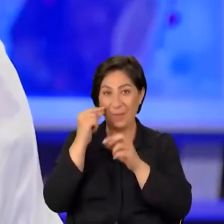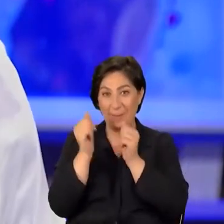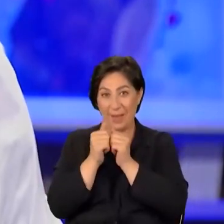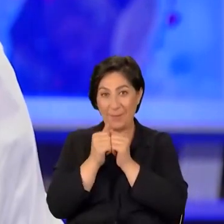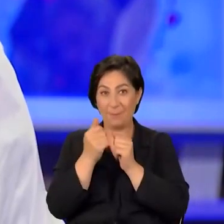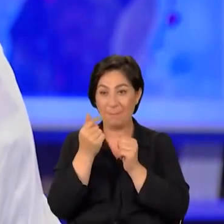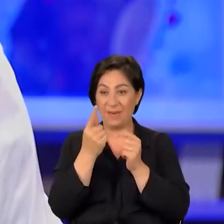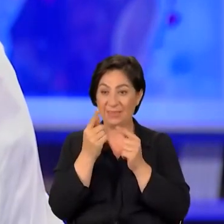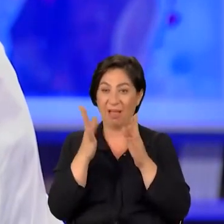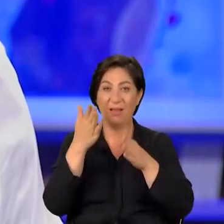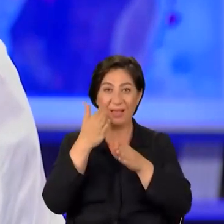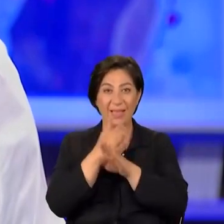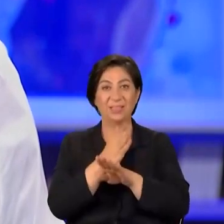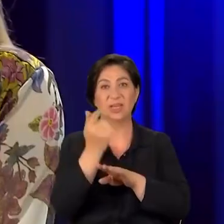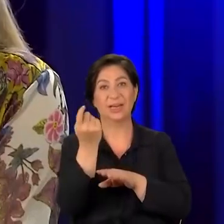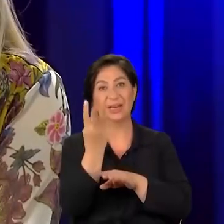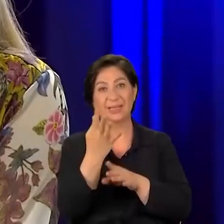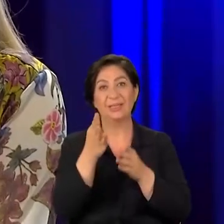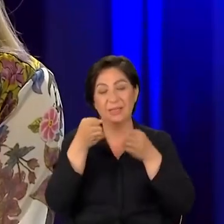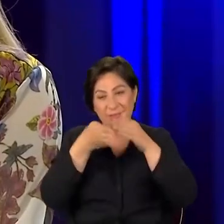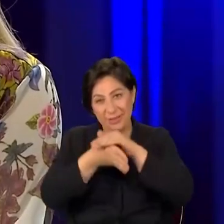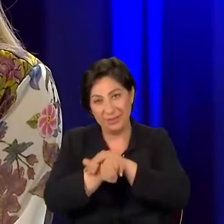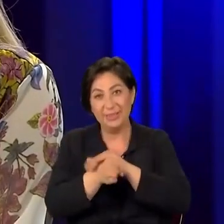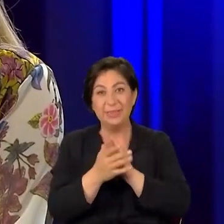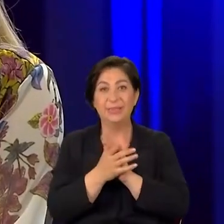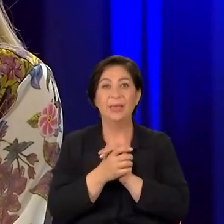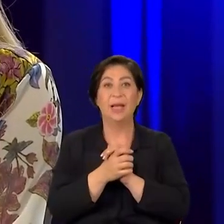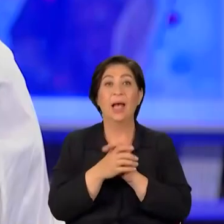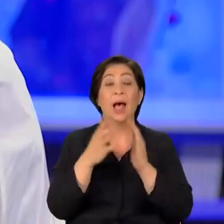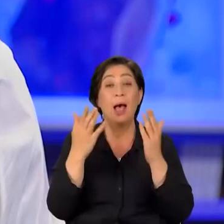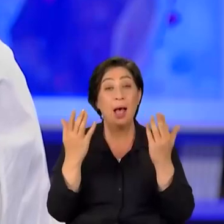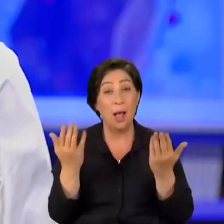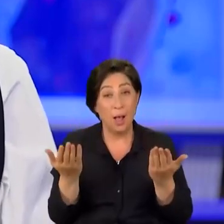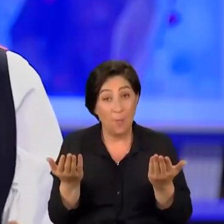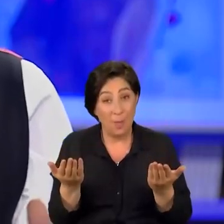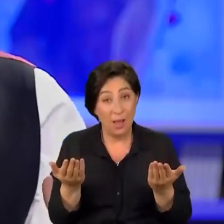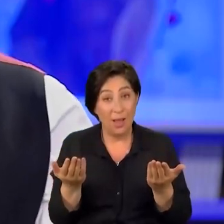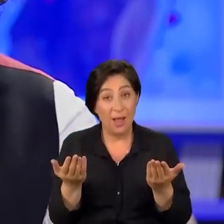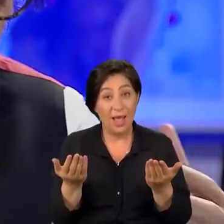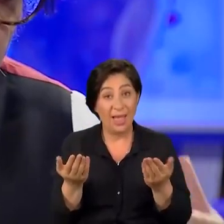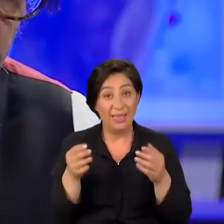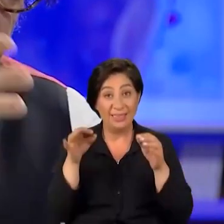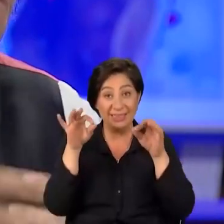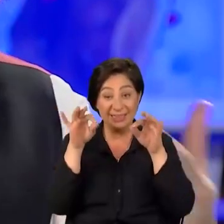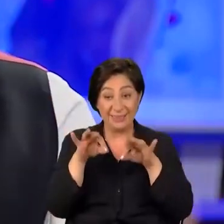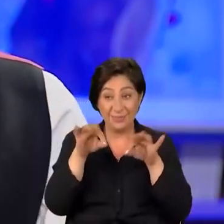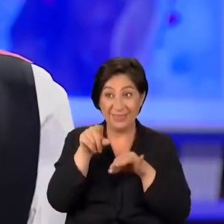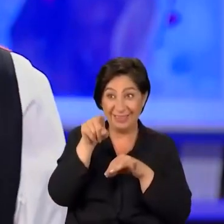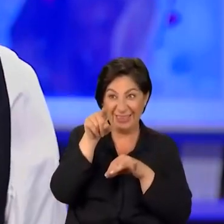realiteye, evet, rakamlara girdik doğru biraz. Döndük. Ama ve lakin Şimdi tabii ki